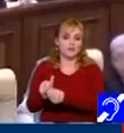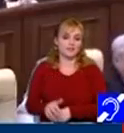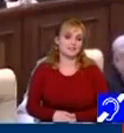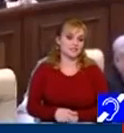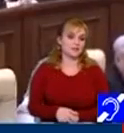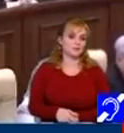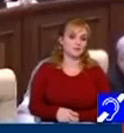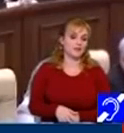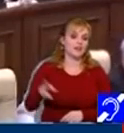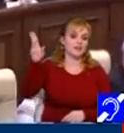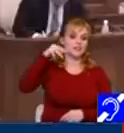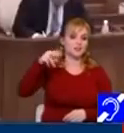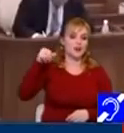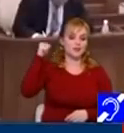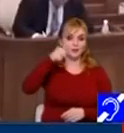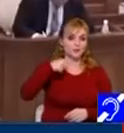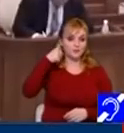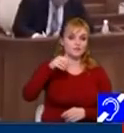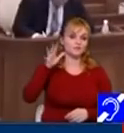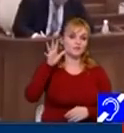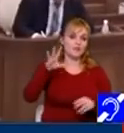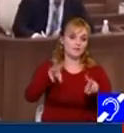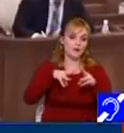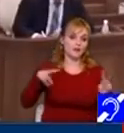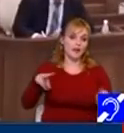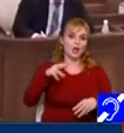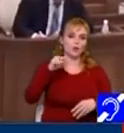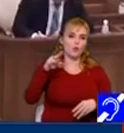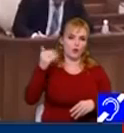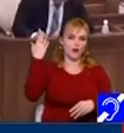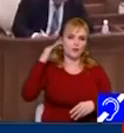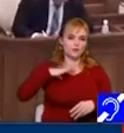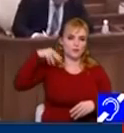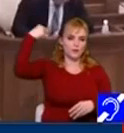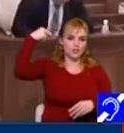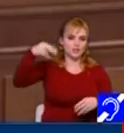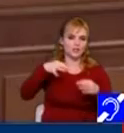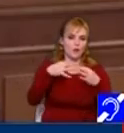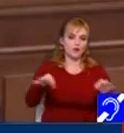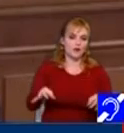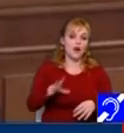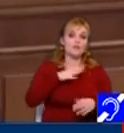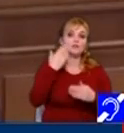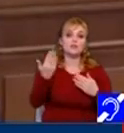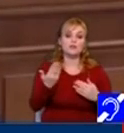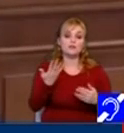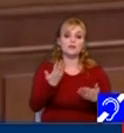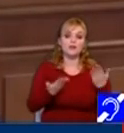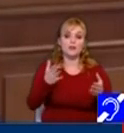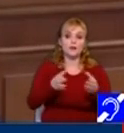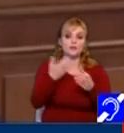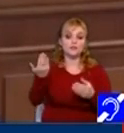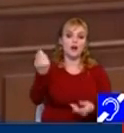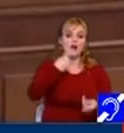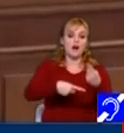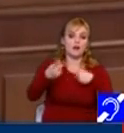În decembrie anul trecut, în cadrul unei emisiuni, Marian Lupu, pe atunci încă președinte al democraților, a fost întrebat dacă formațiunea sa va